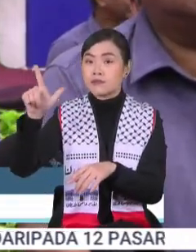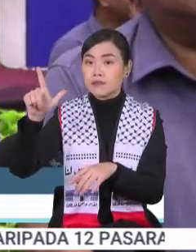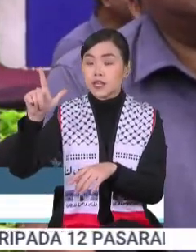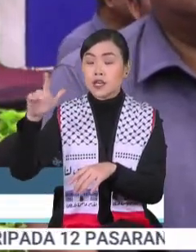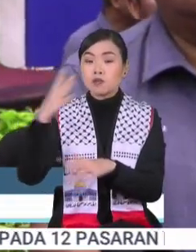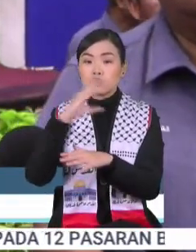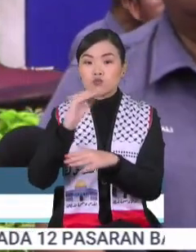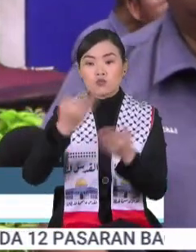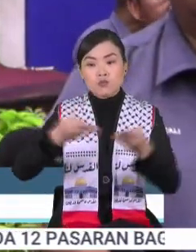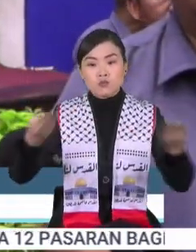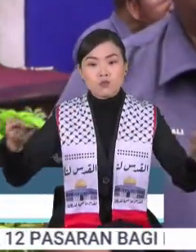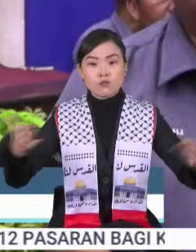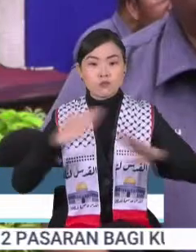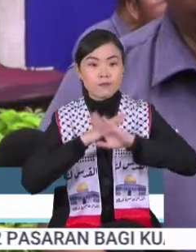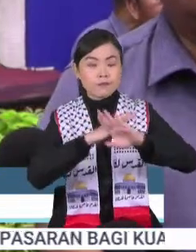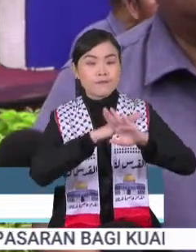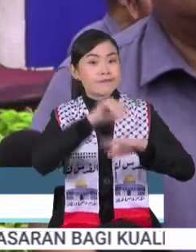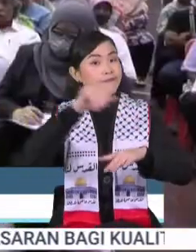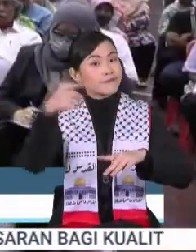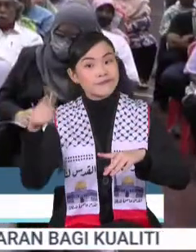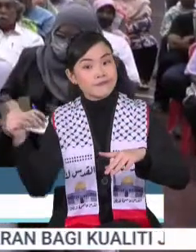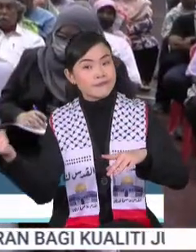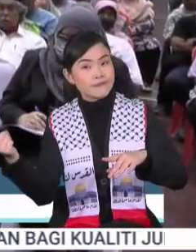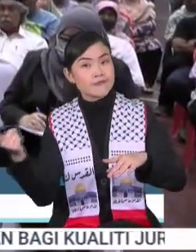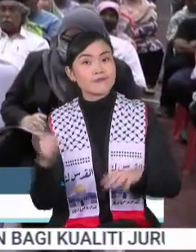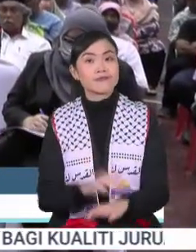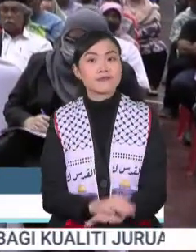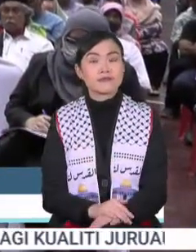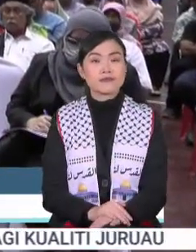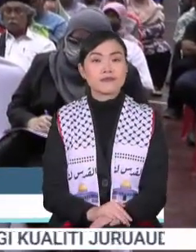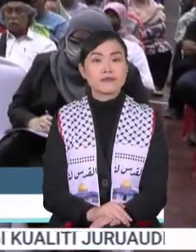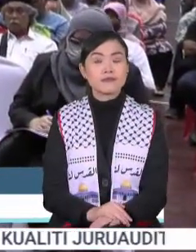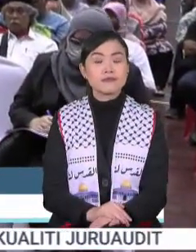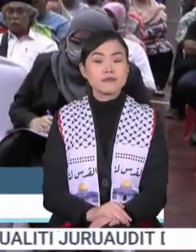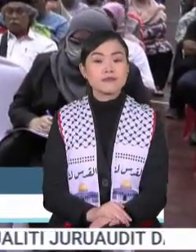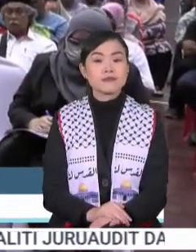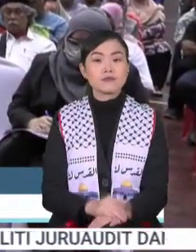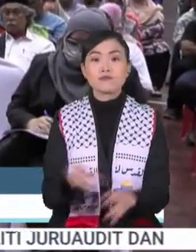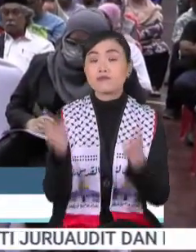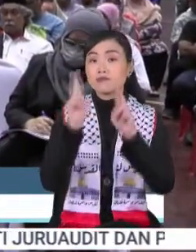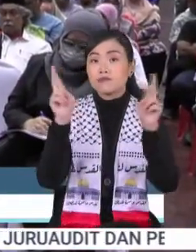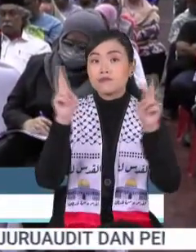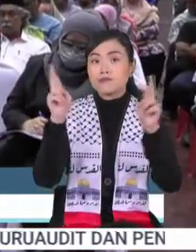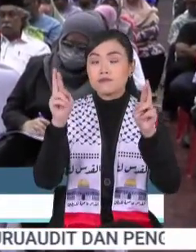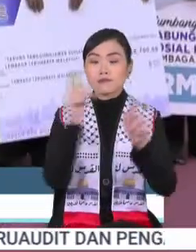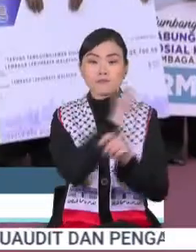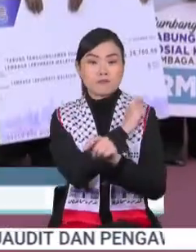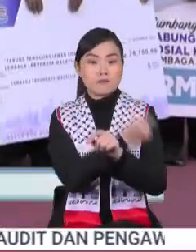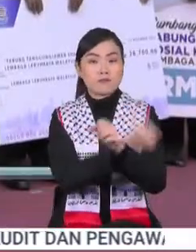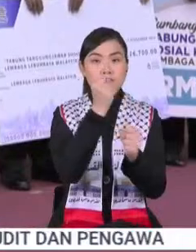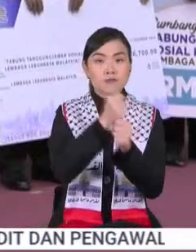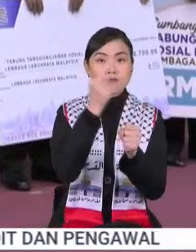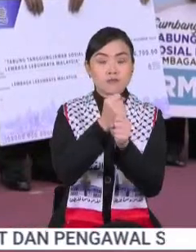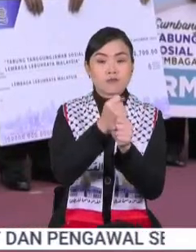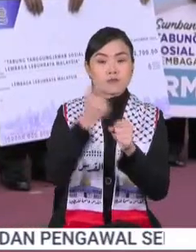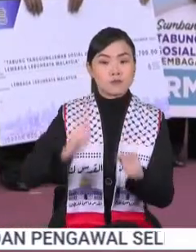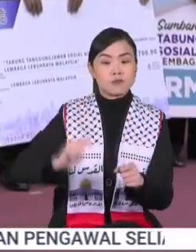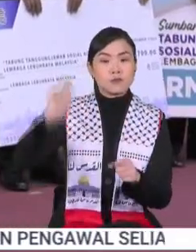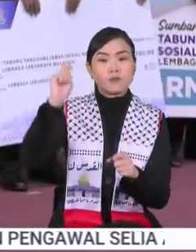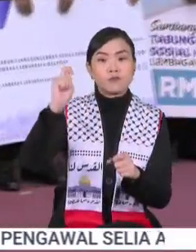lain seperti meriam dan sebagainyalah sebag kerjaegaaiting perah